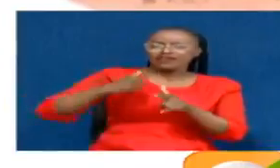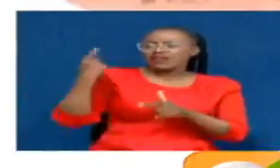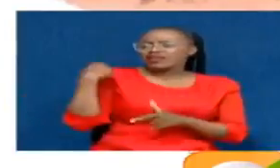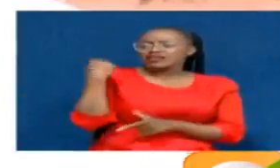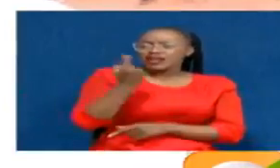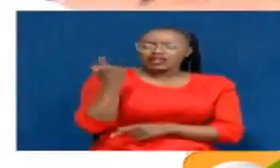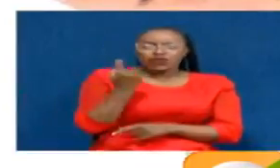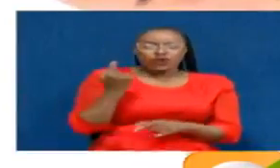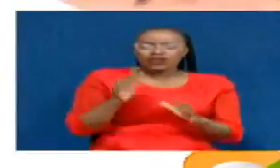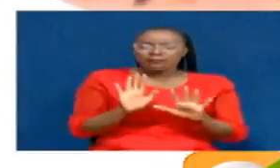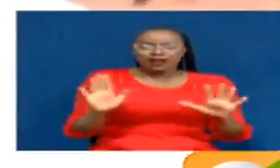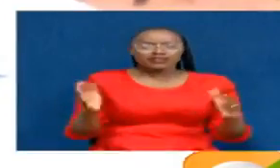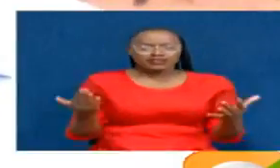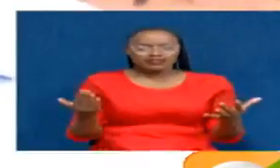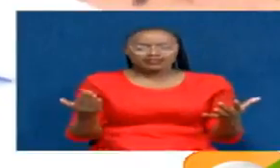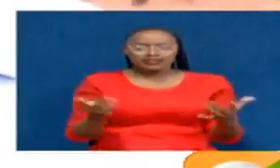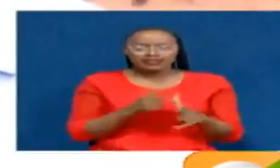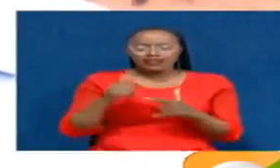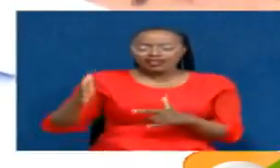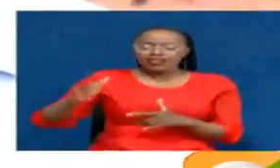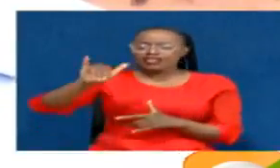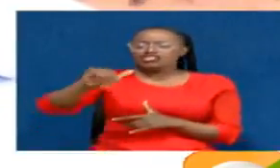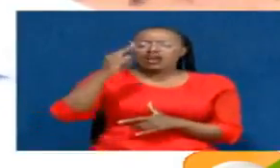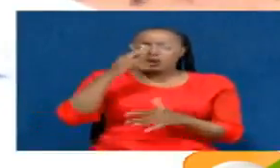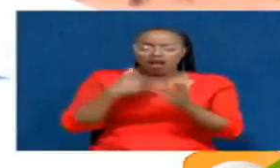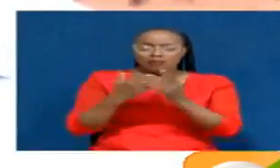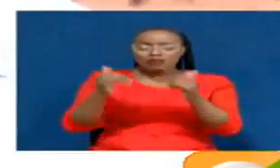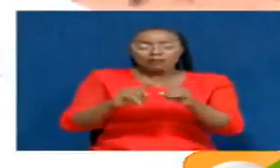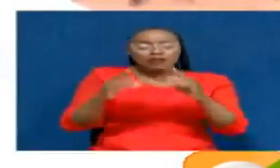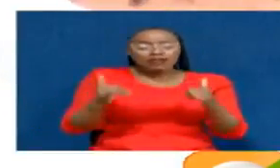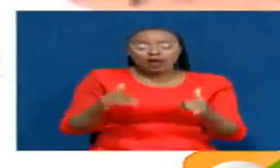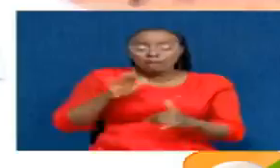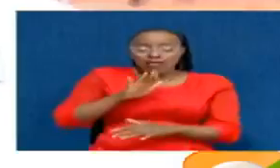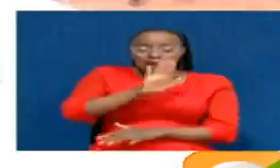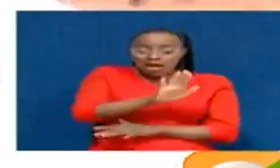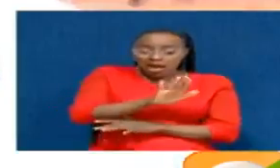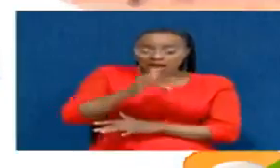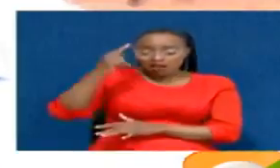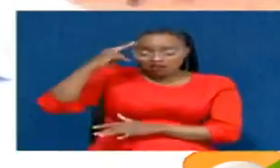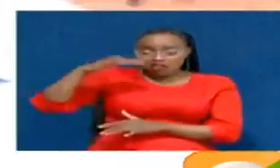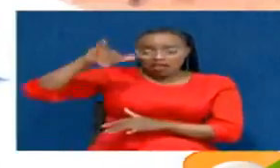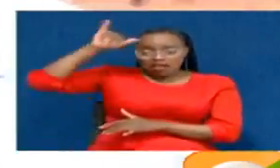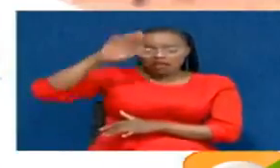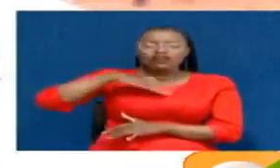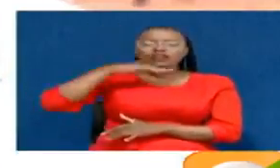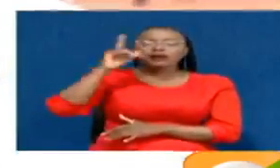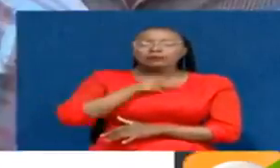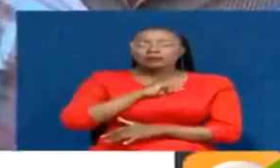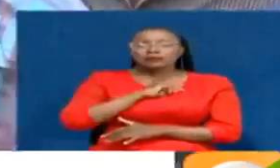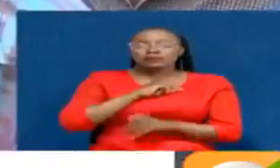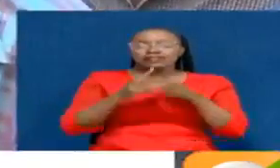jana tu peke yake ndio hiyo njao iko nyumbani hata saa hii, lakini sasa mama yake simekufa, mama